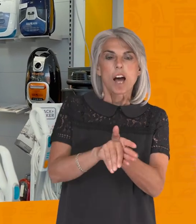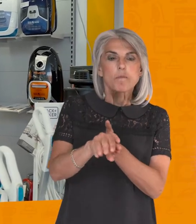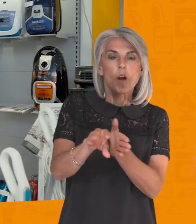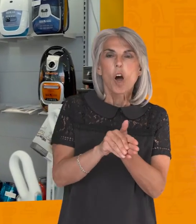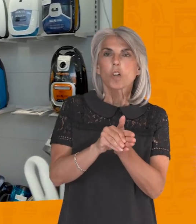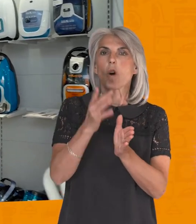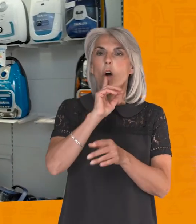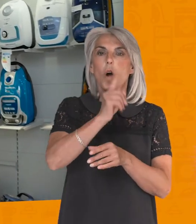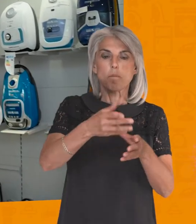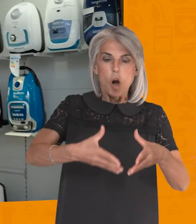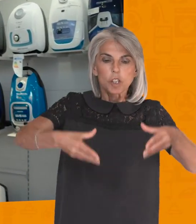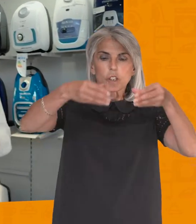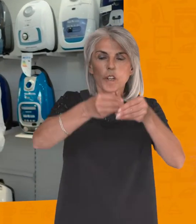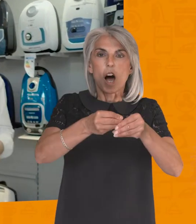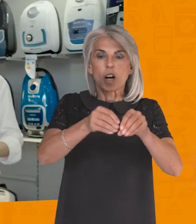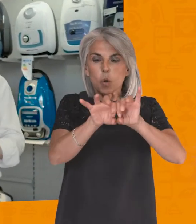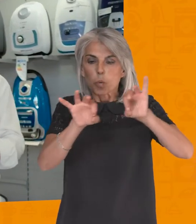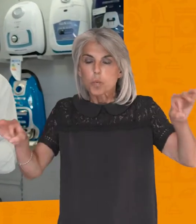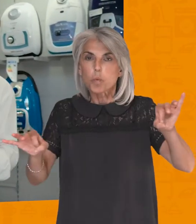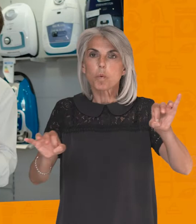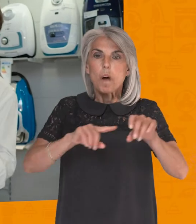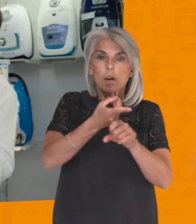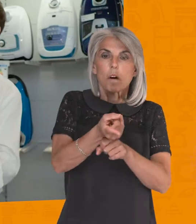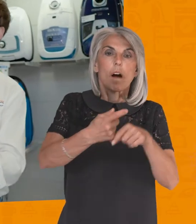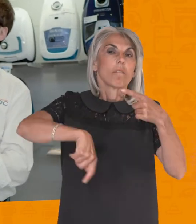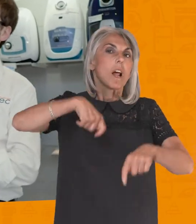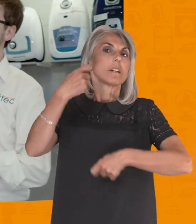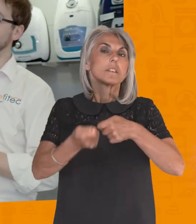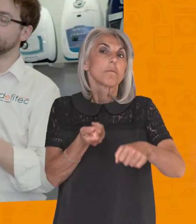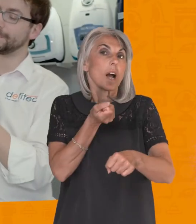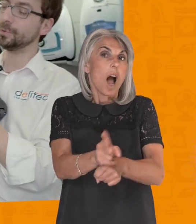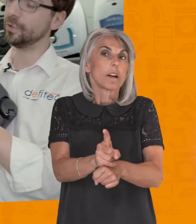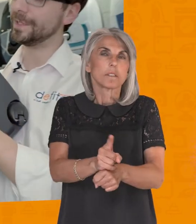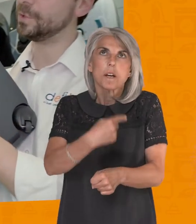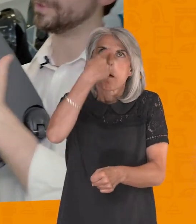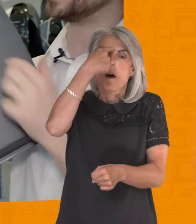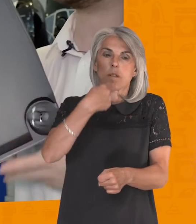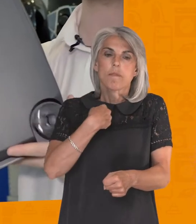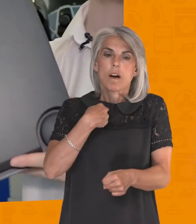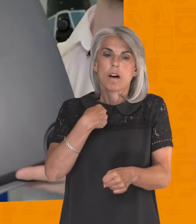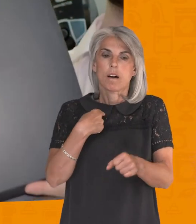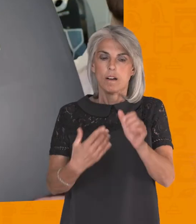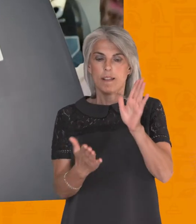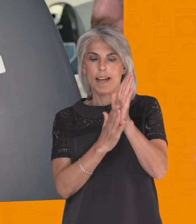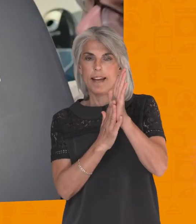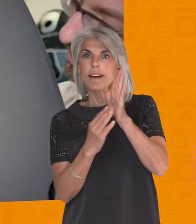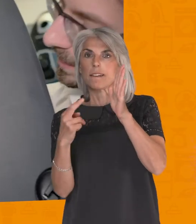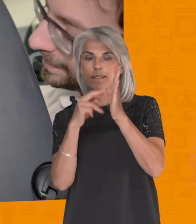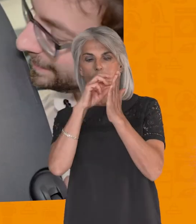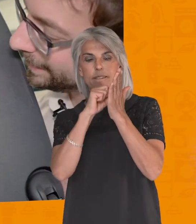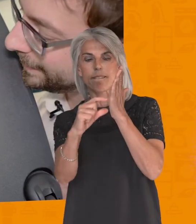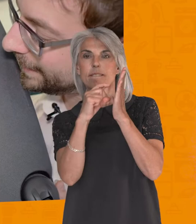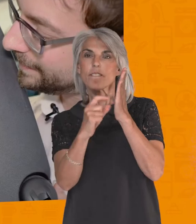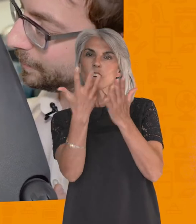vous devez commander des sacs un tube une crosse qui s'est cassé inflexible on n'y pense pas toujours mais sous votre aspirateur vous avez une fiche